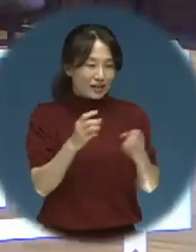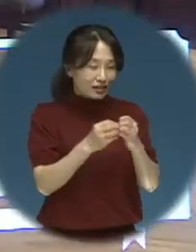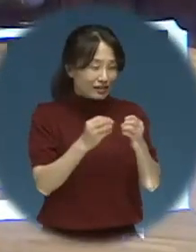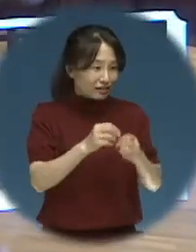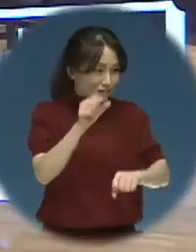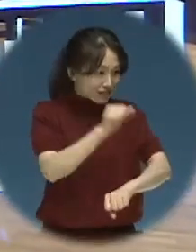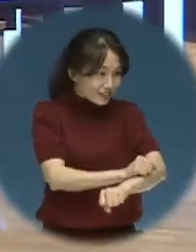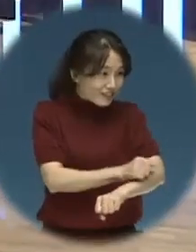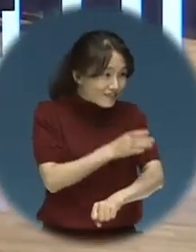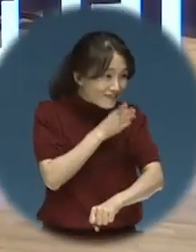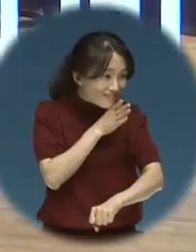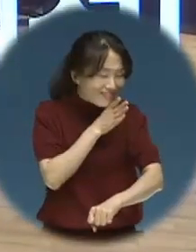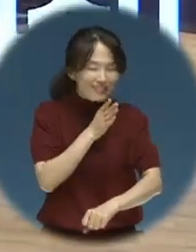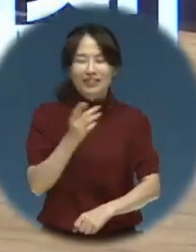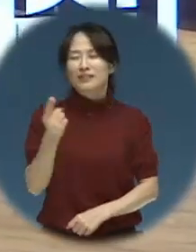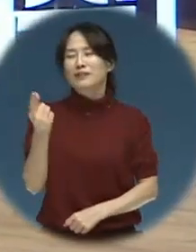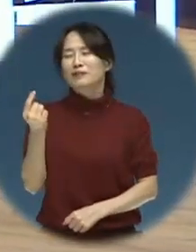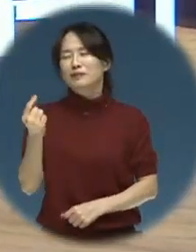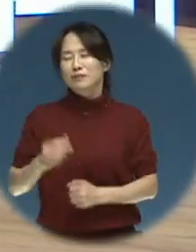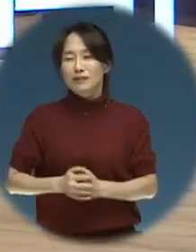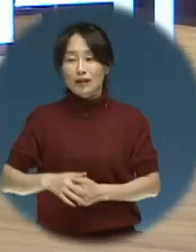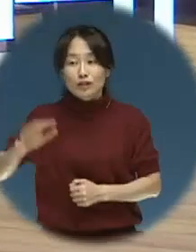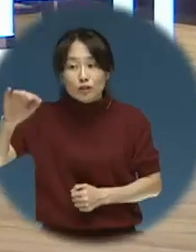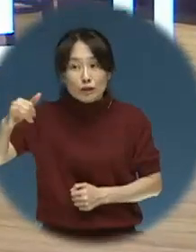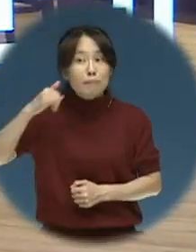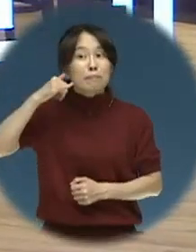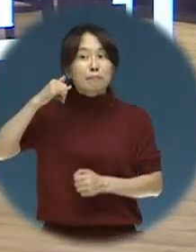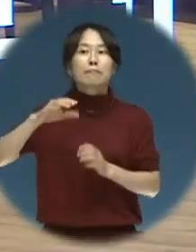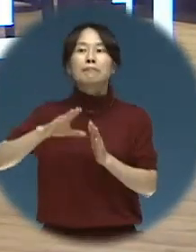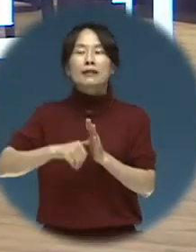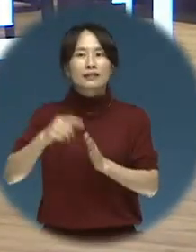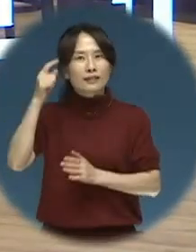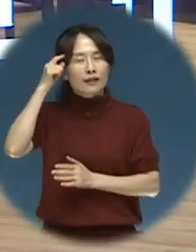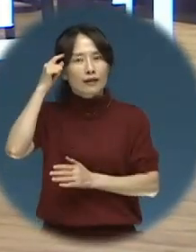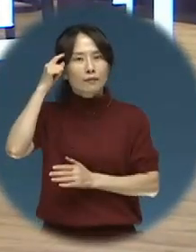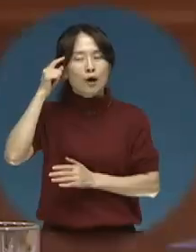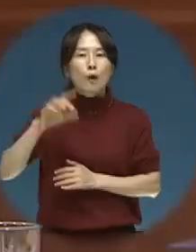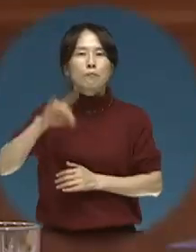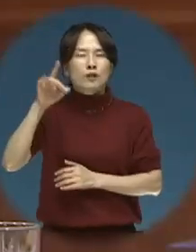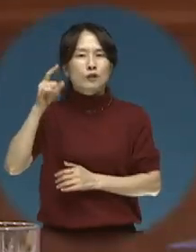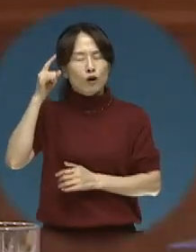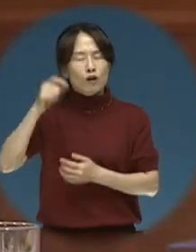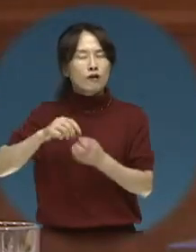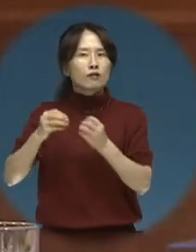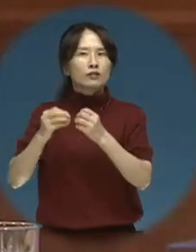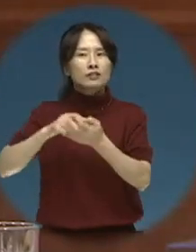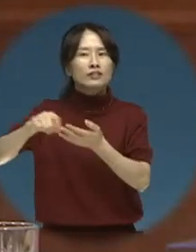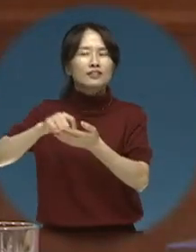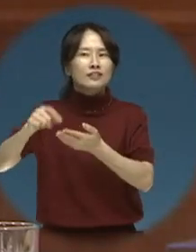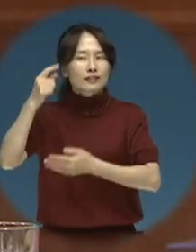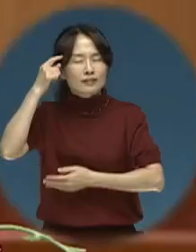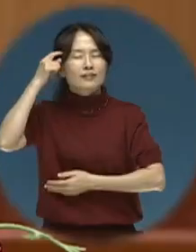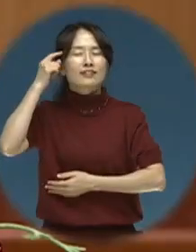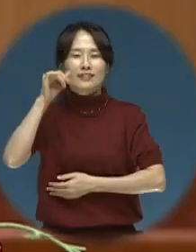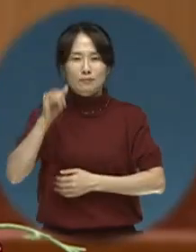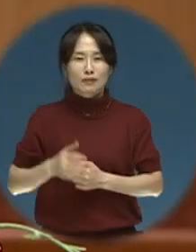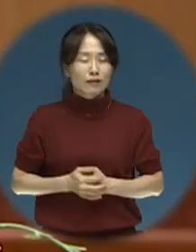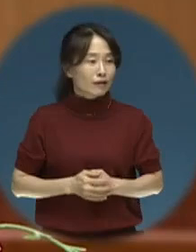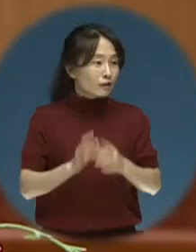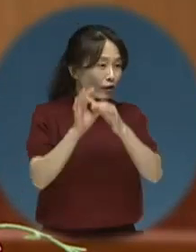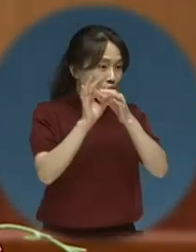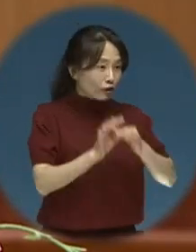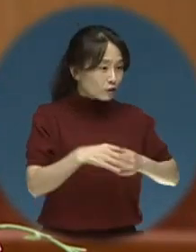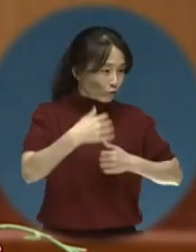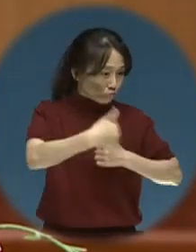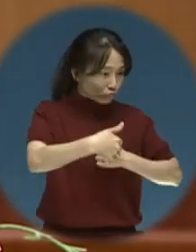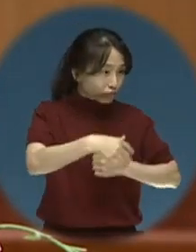거죠. 네, 그렇습니다. 전화 받을 때 벌써 머리에 가동이 막 되죠. 그렇죠. 네. 요즘도 계속 끊이지 않죠, 청탁이.